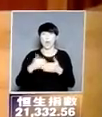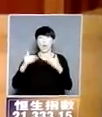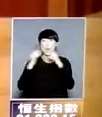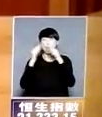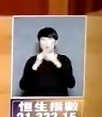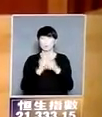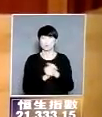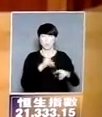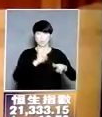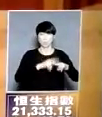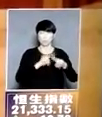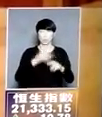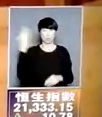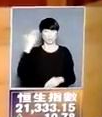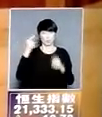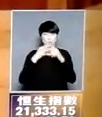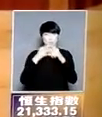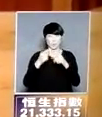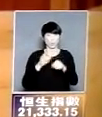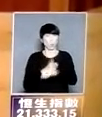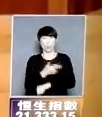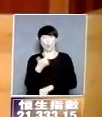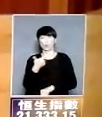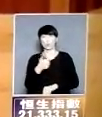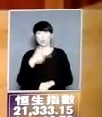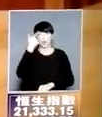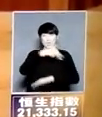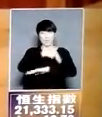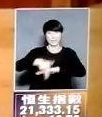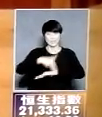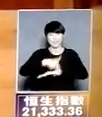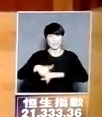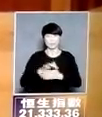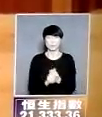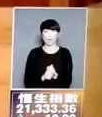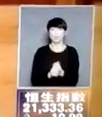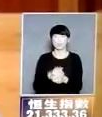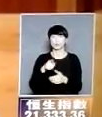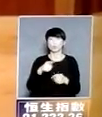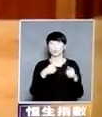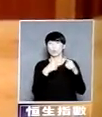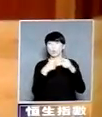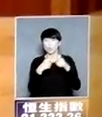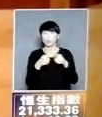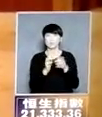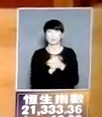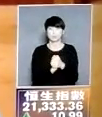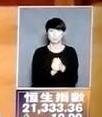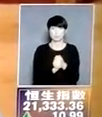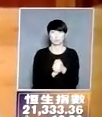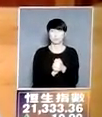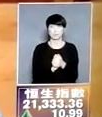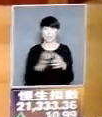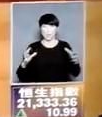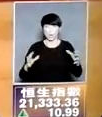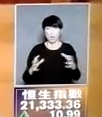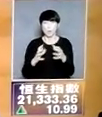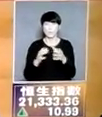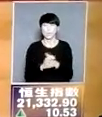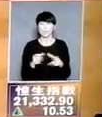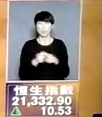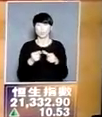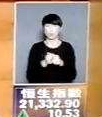内地旅客过多在我们新界某些地方和当地居民共用这个公共